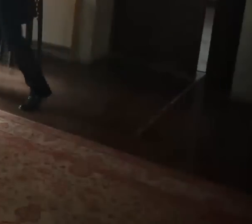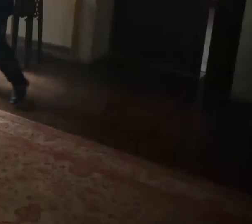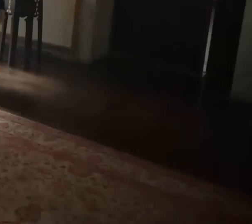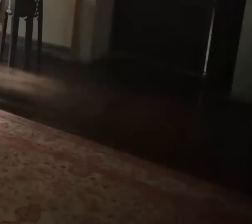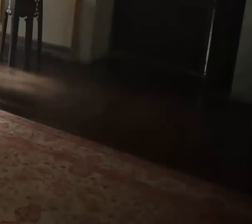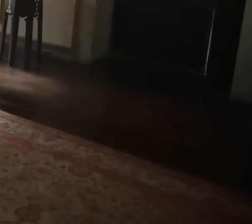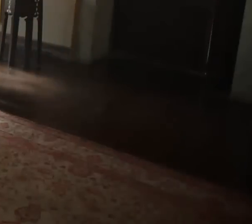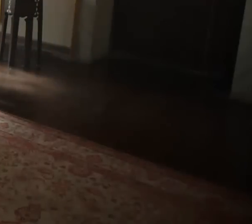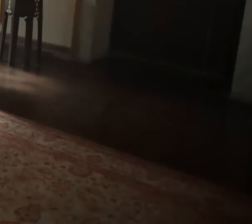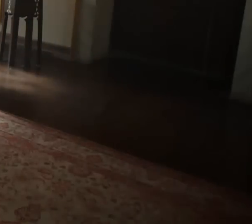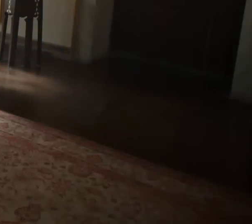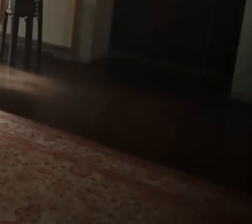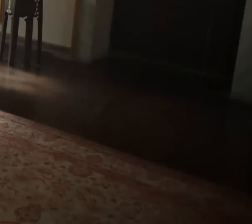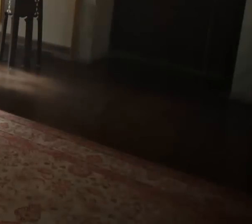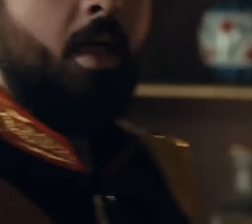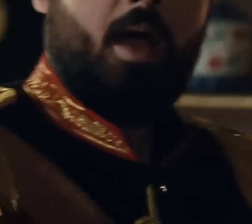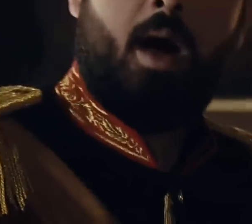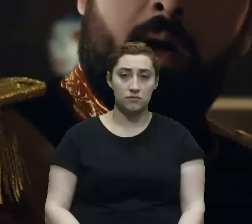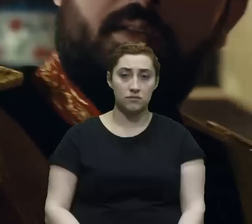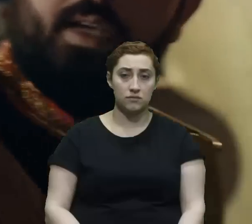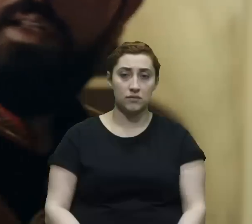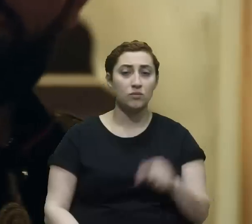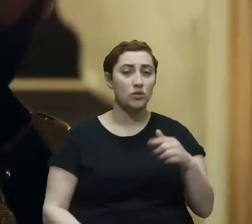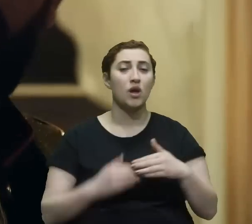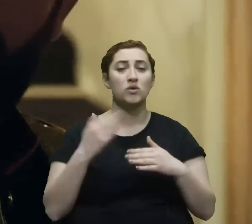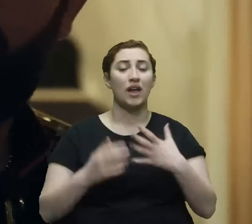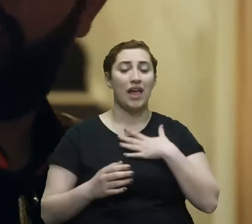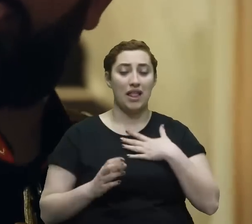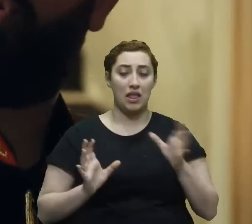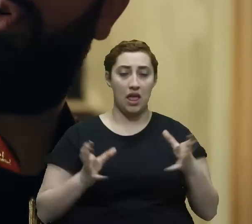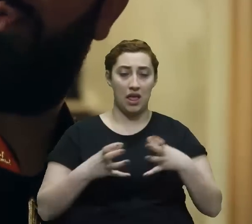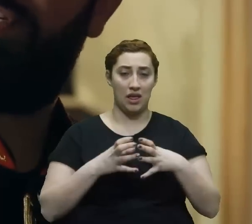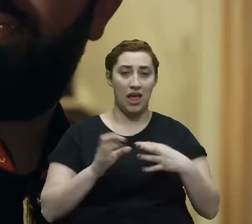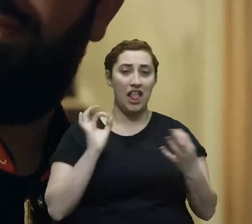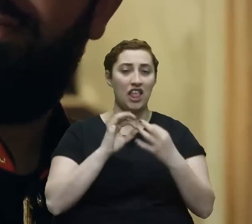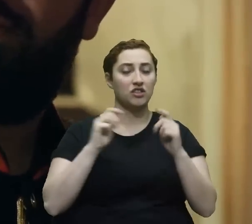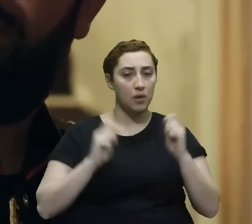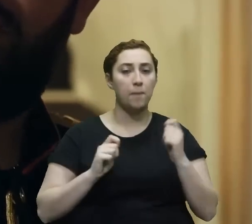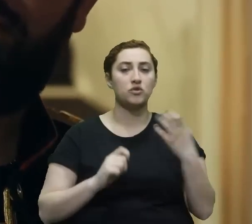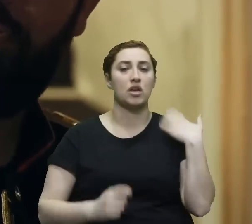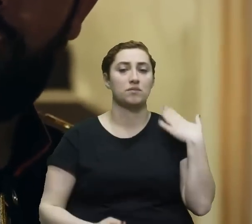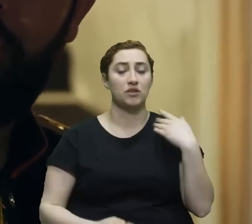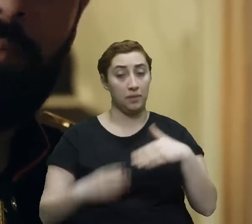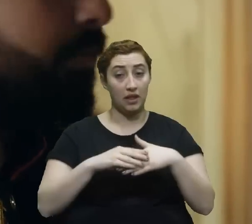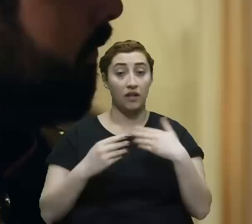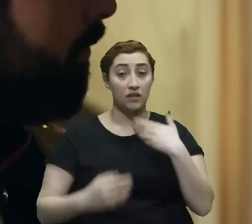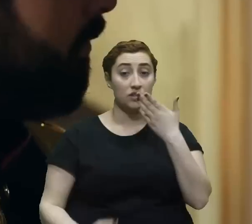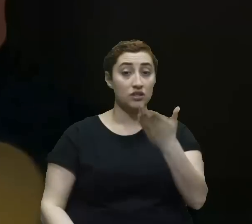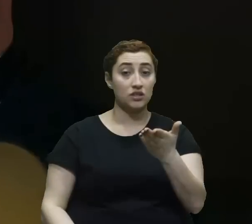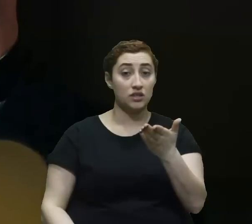Nedim ile Rüştü ayağa kalktılar. Artık kendi istihbarat örgütümüzü kuruyoruz paşa.